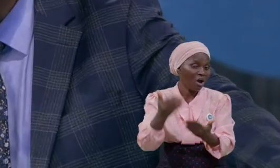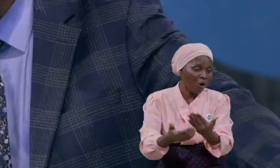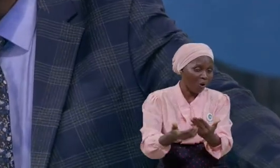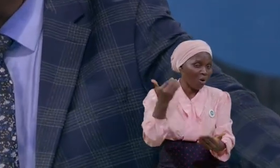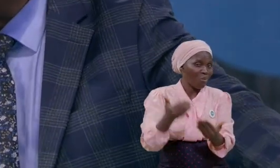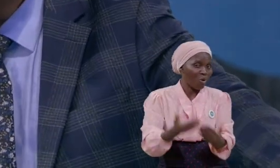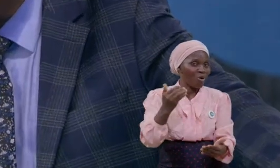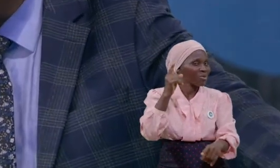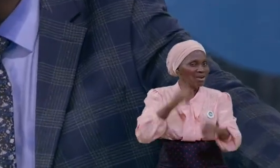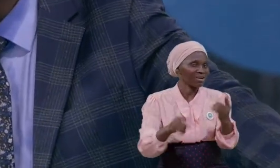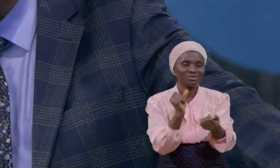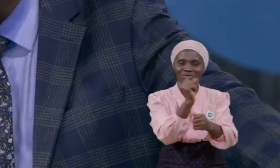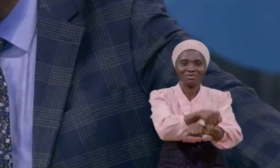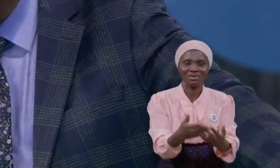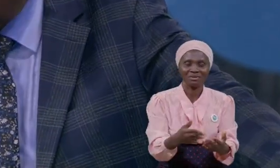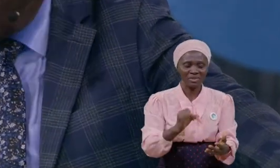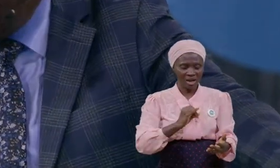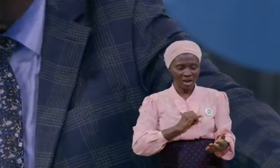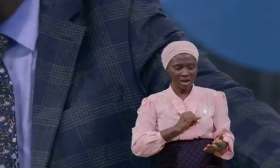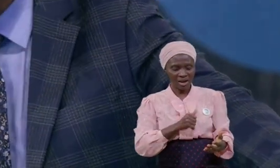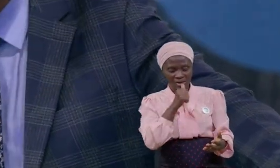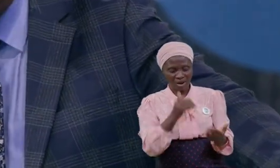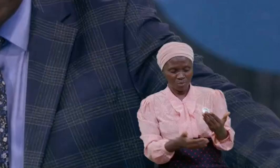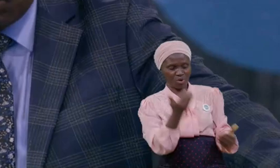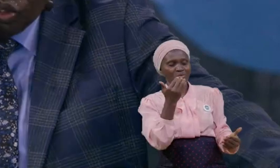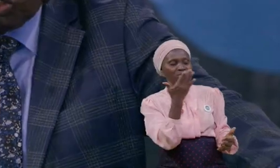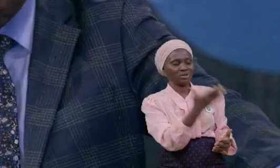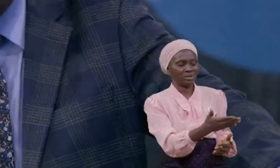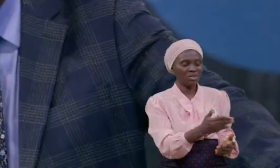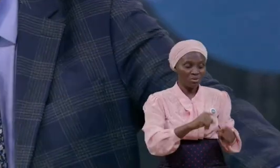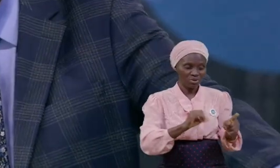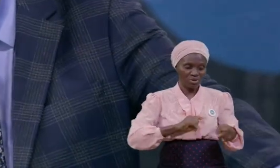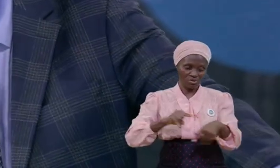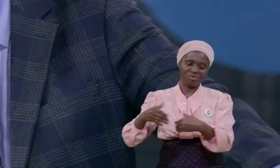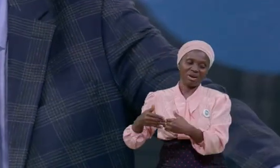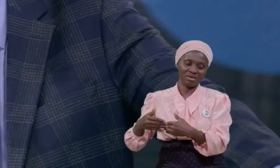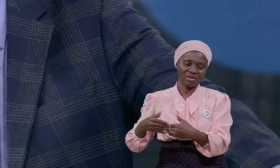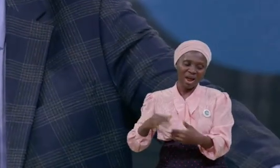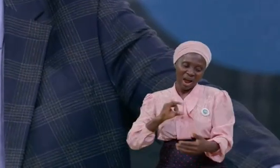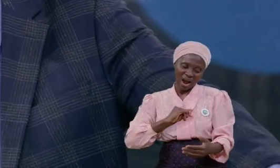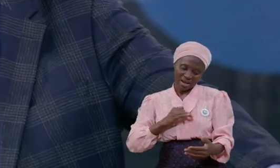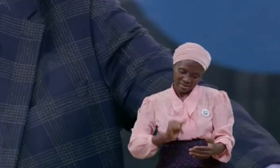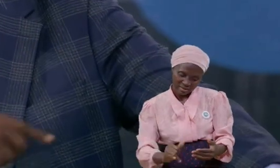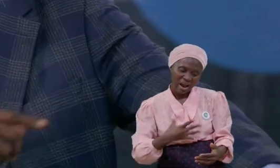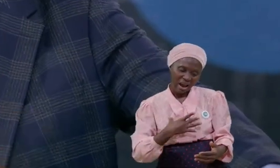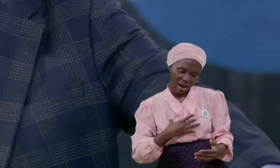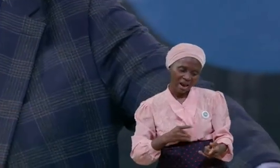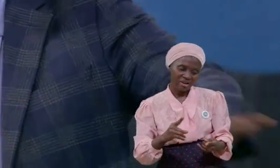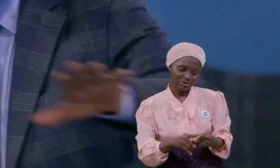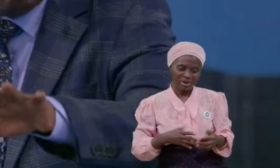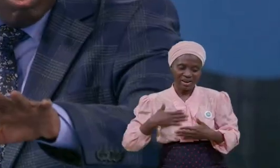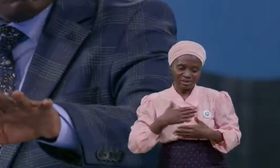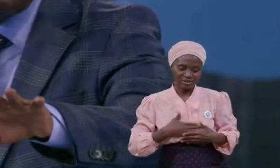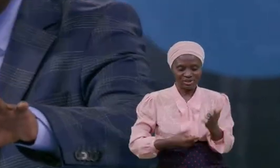vais retourner à la maison. Je vais encore avoir la chair. Je vais encore boire un peu. Je vais encore fumer un peu. Presque. Ne peut